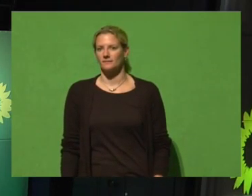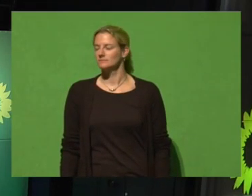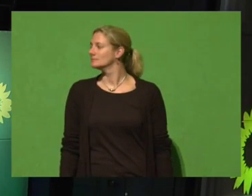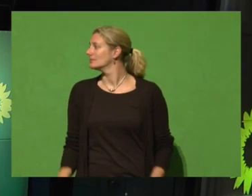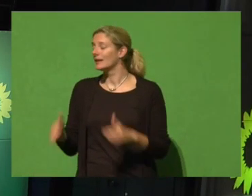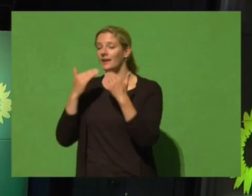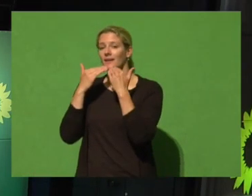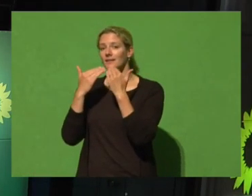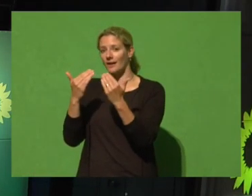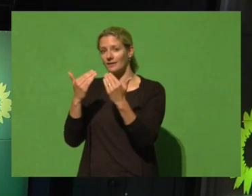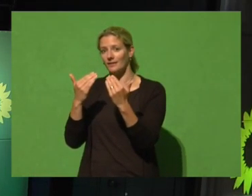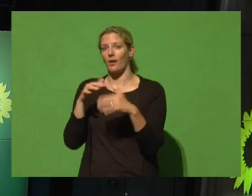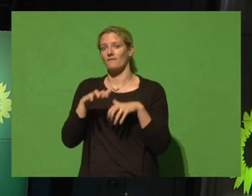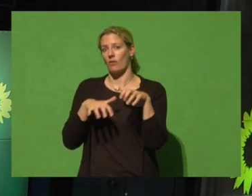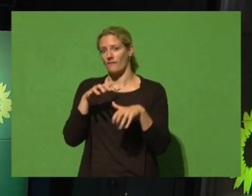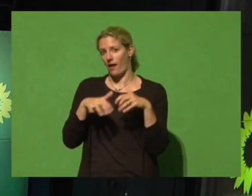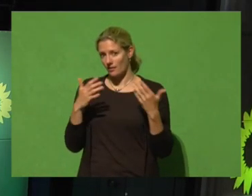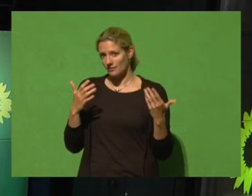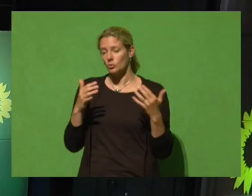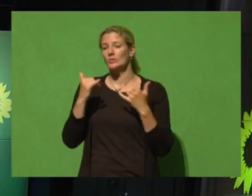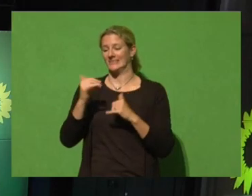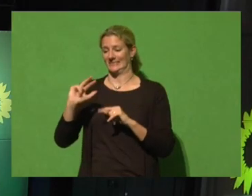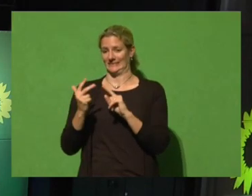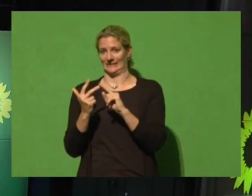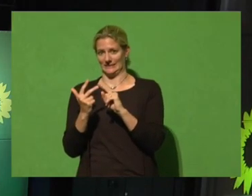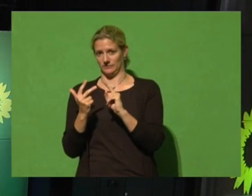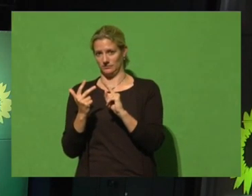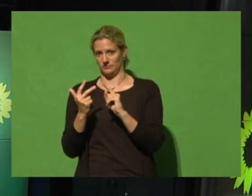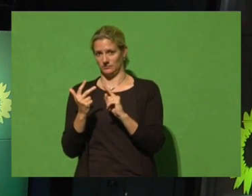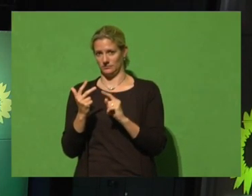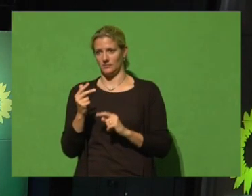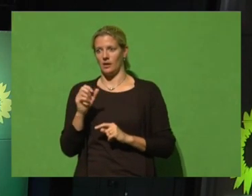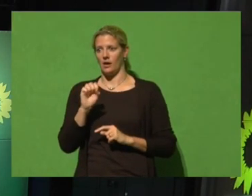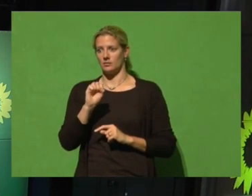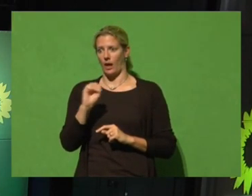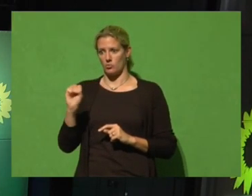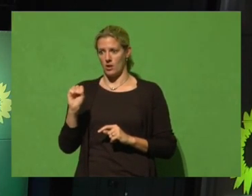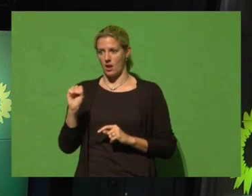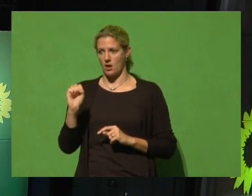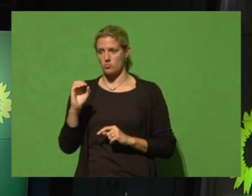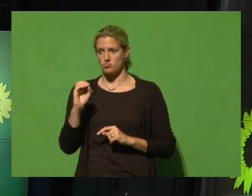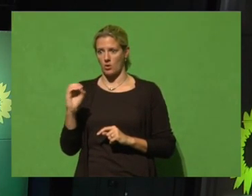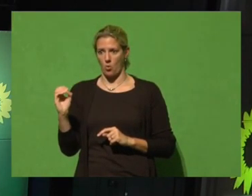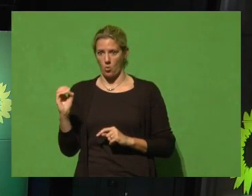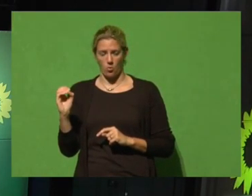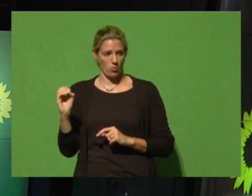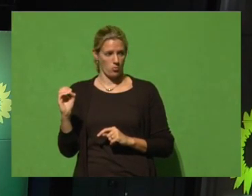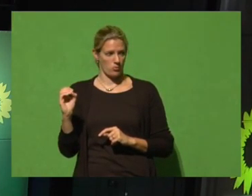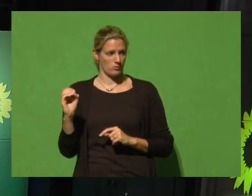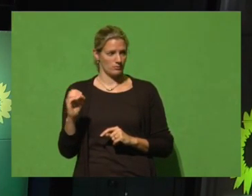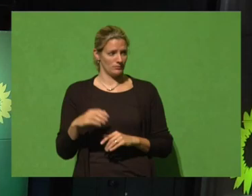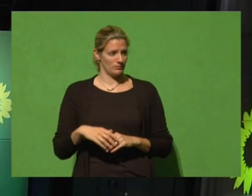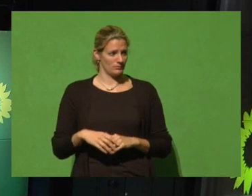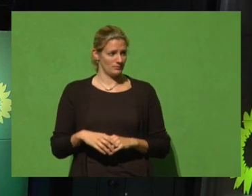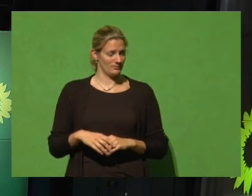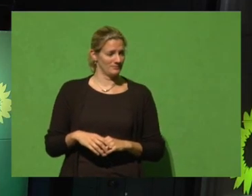Danke, Wolfgang, für die Vorstellung von Jenny. Und als Dritten würde ich jetzt Samuel Nwankwo nach vorne bitten. Auch du hast 3 Minuten